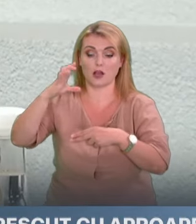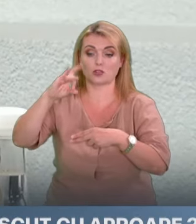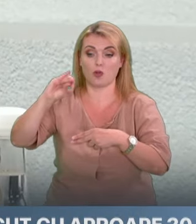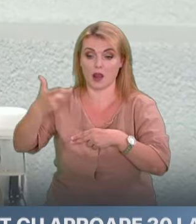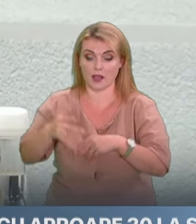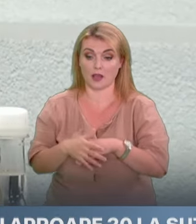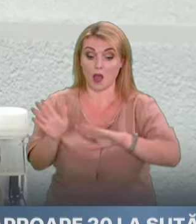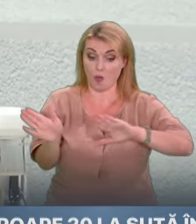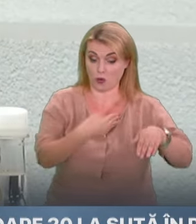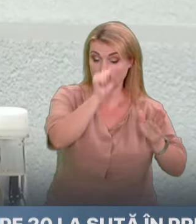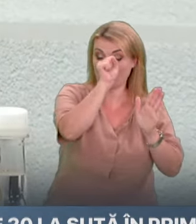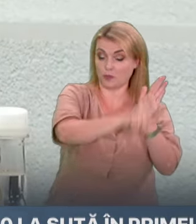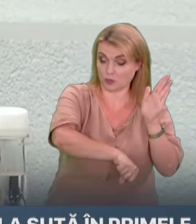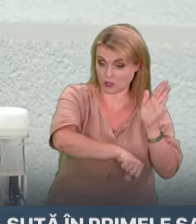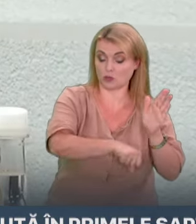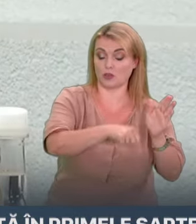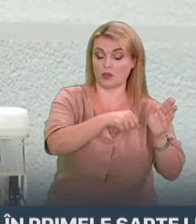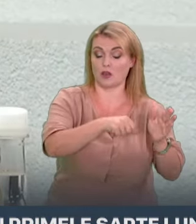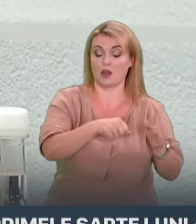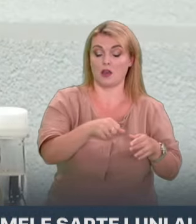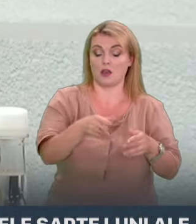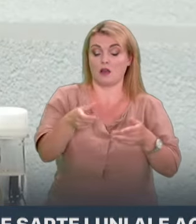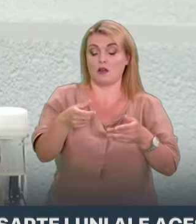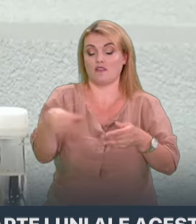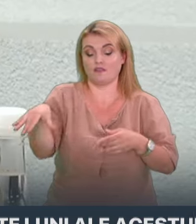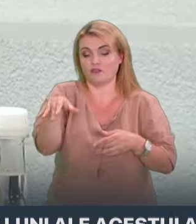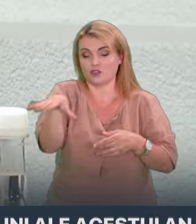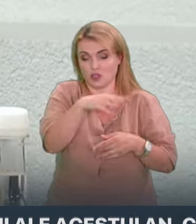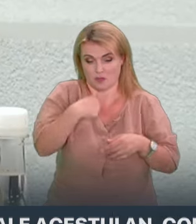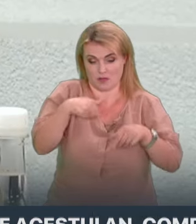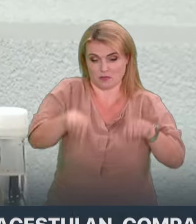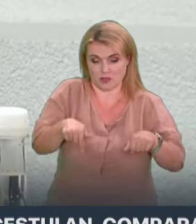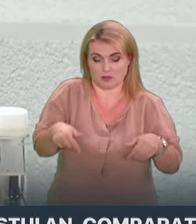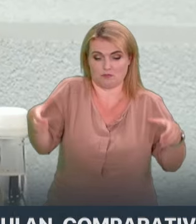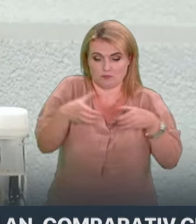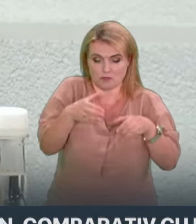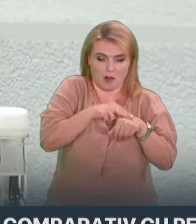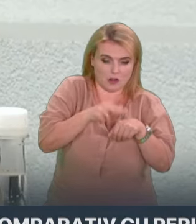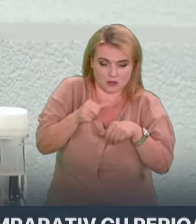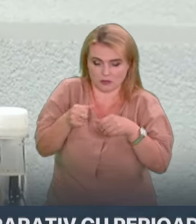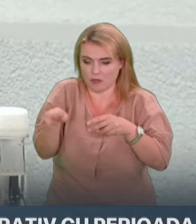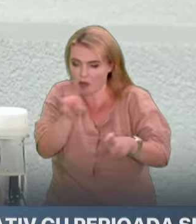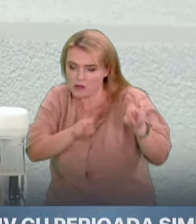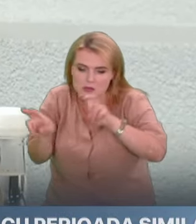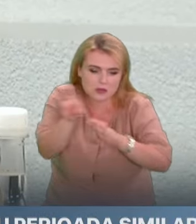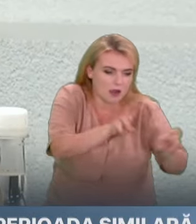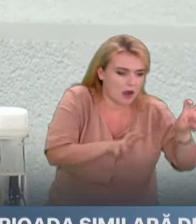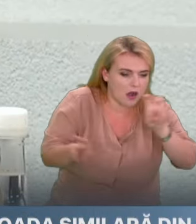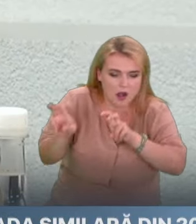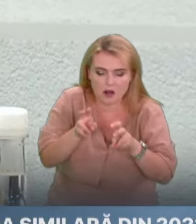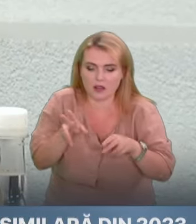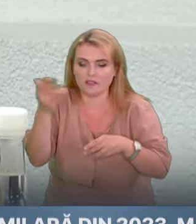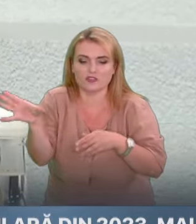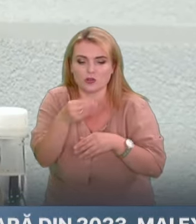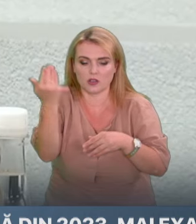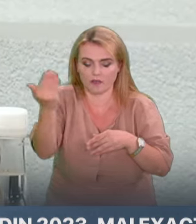săvârșirea omorului, organele drept practic era foarte clară imaginea infracțiunii, rolurile persoanelor și mai departe. Dar